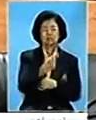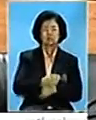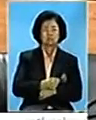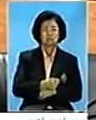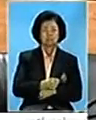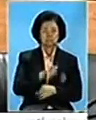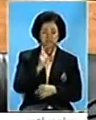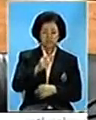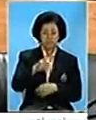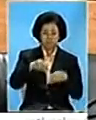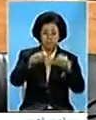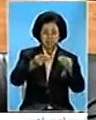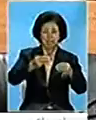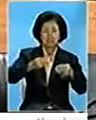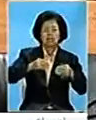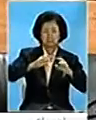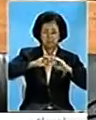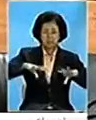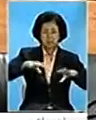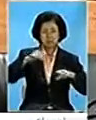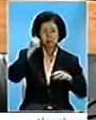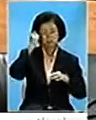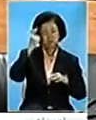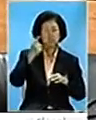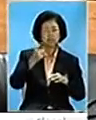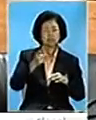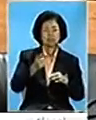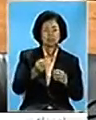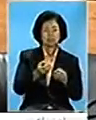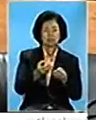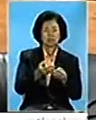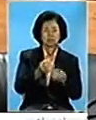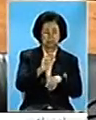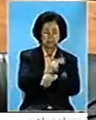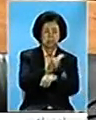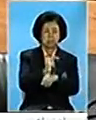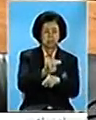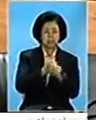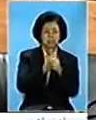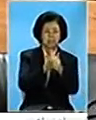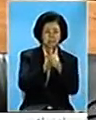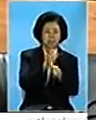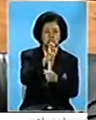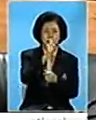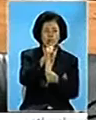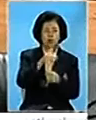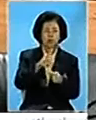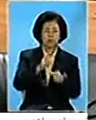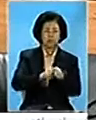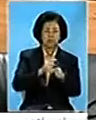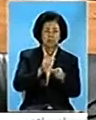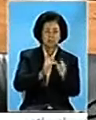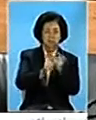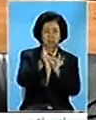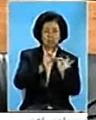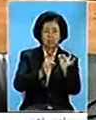ต้องให้ประชาชนได้เข้าใจบทบาทหน้าที่ของแต่ละฝ่ายอย่างชัดเจนครับและเขาจะได้ติดตามตรวจสอบว่าเวลาผู้แทนทำหน้